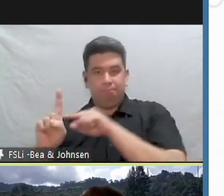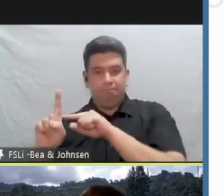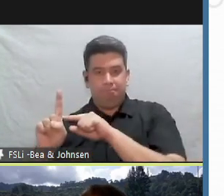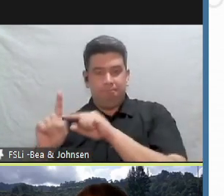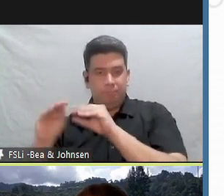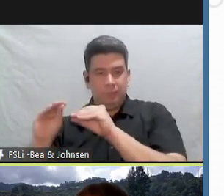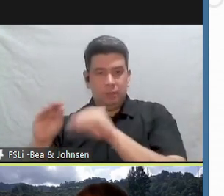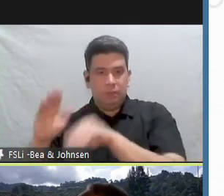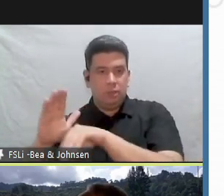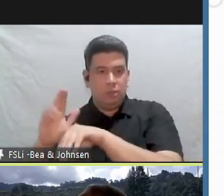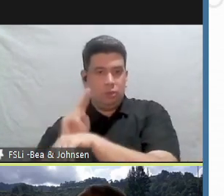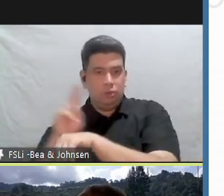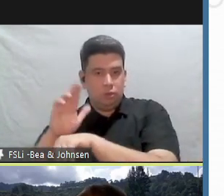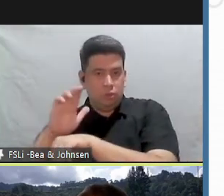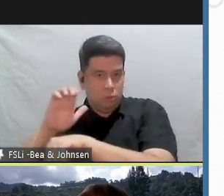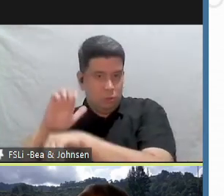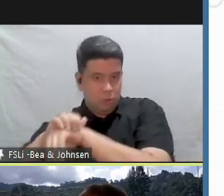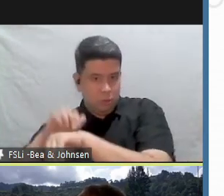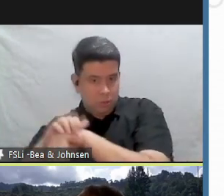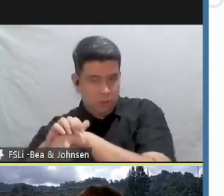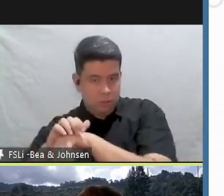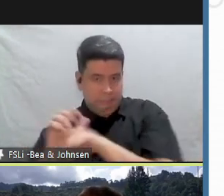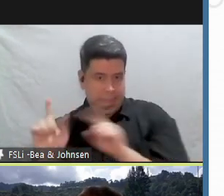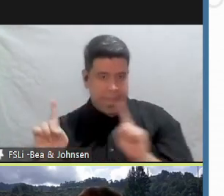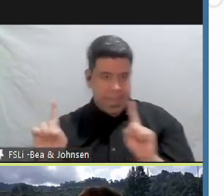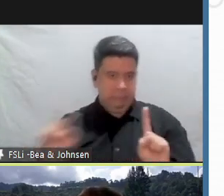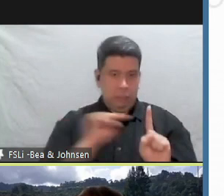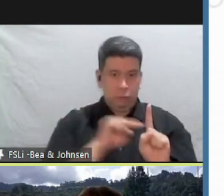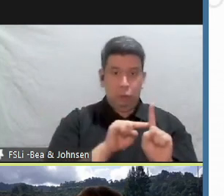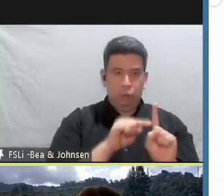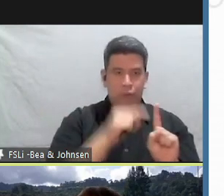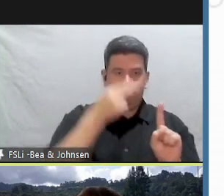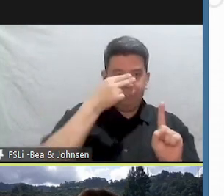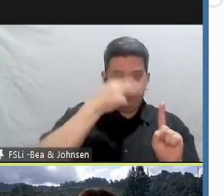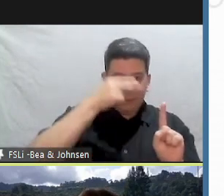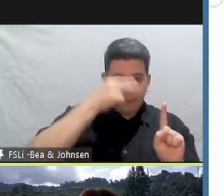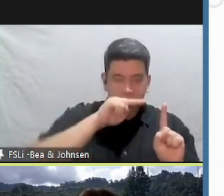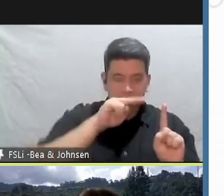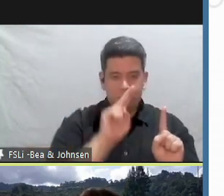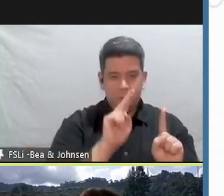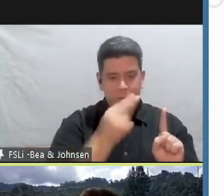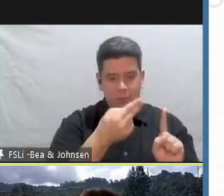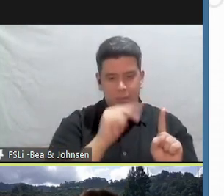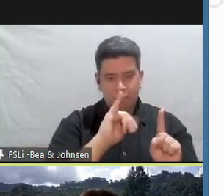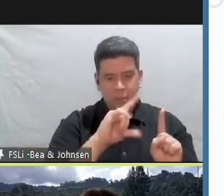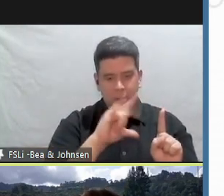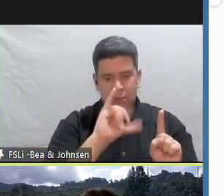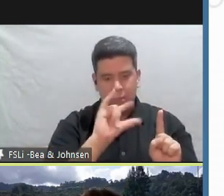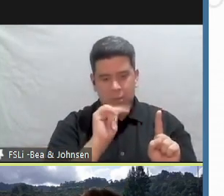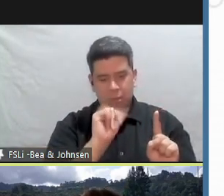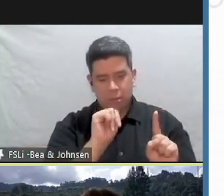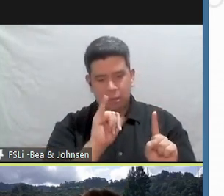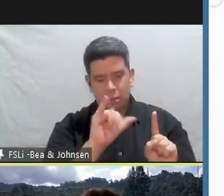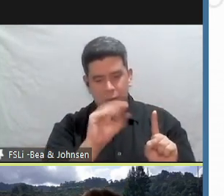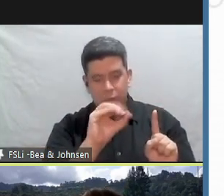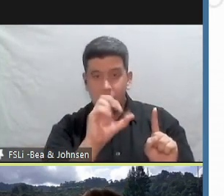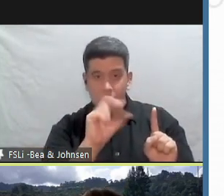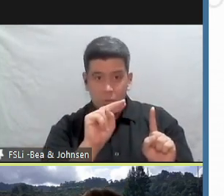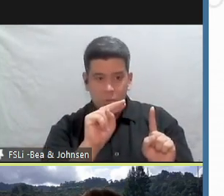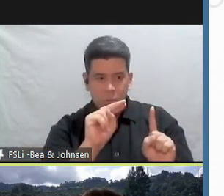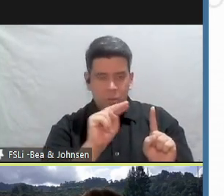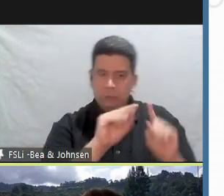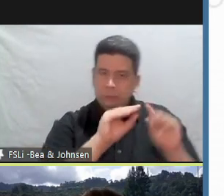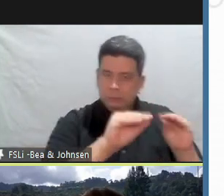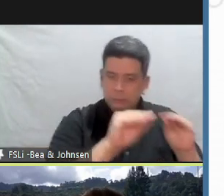ng subjects, pati yung English na subject. In other words, kahit na sandali lang natuto ang mga bata